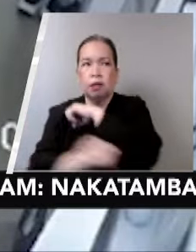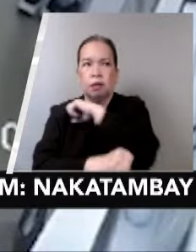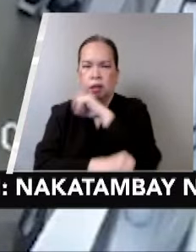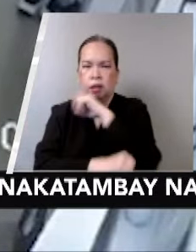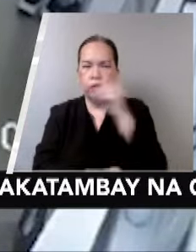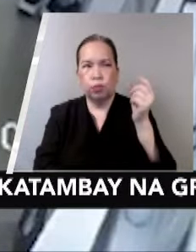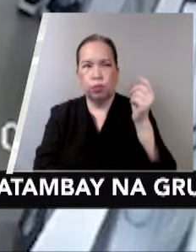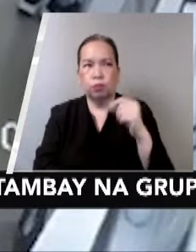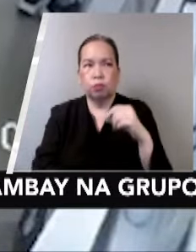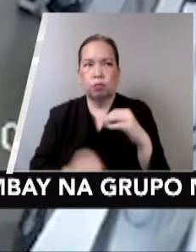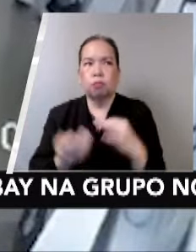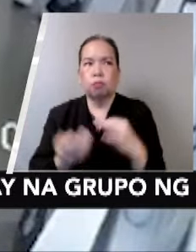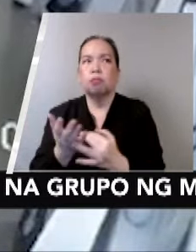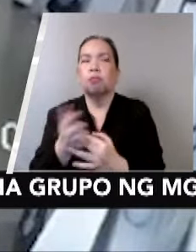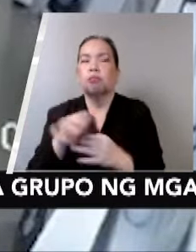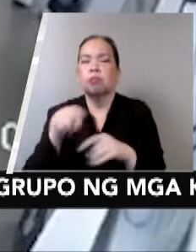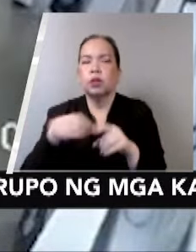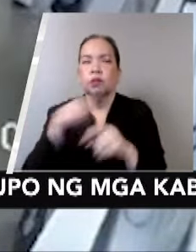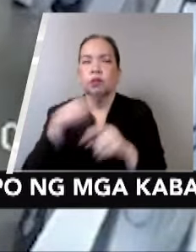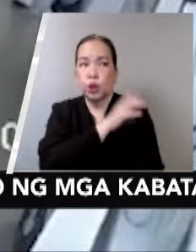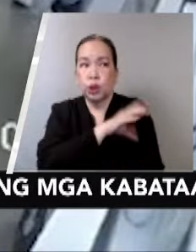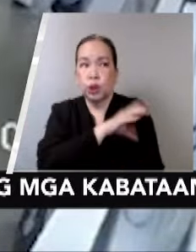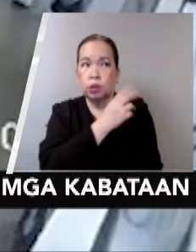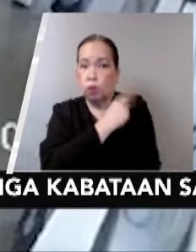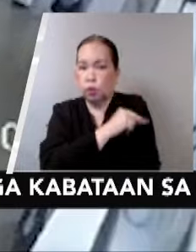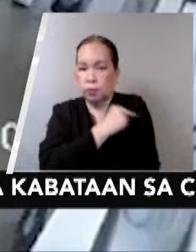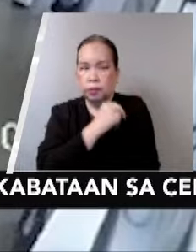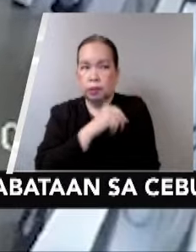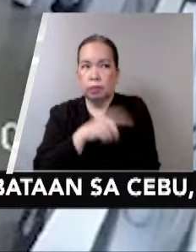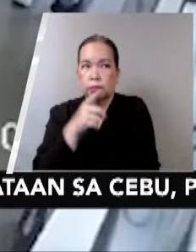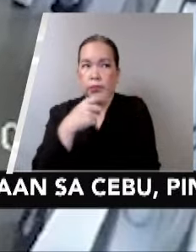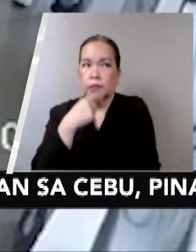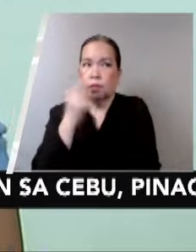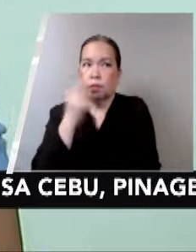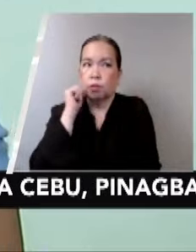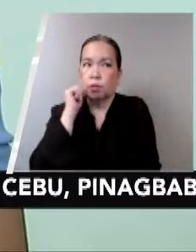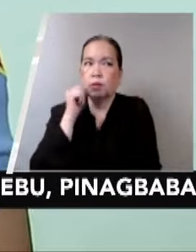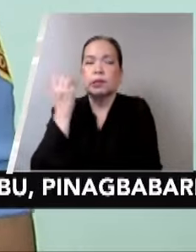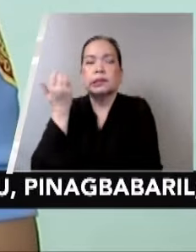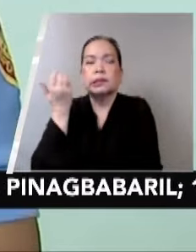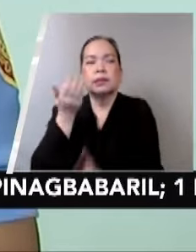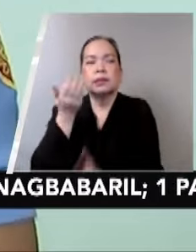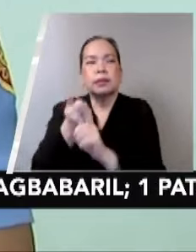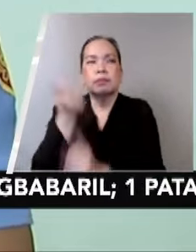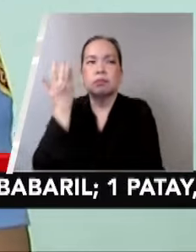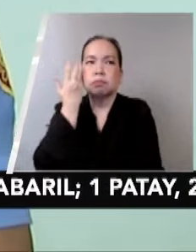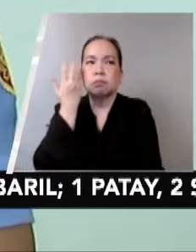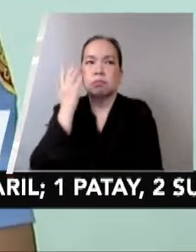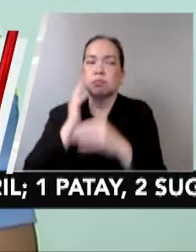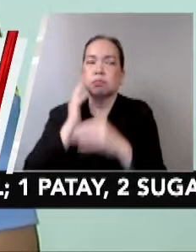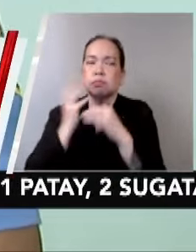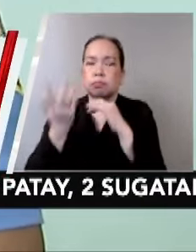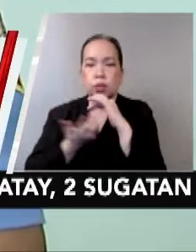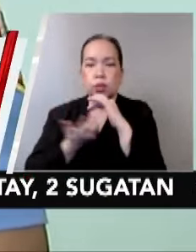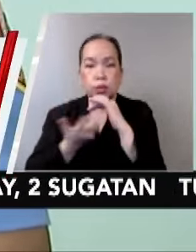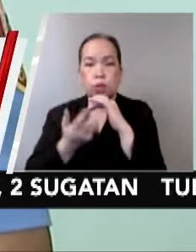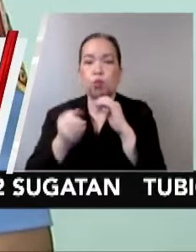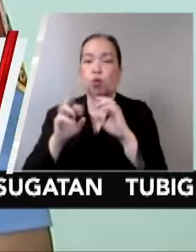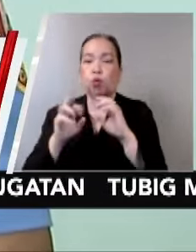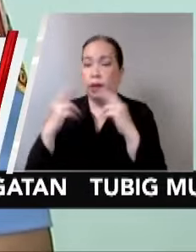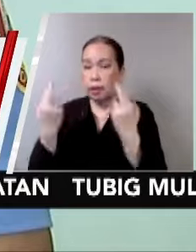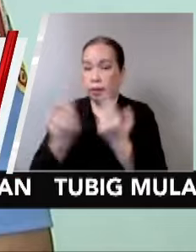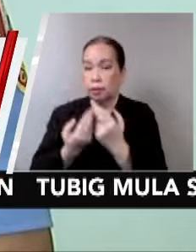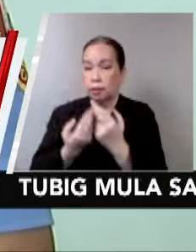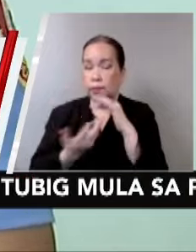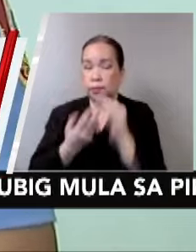nananalisi sa mga klinik at mga ospital. Madalas po kasi ito nagpapanggap na pasyente, kamag-anak ng pasyente, at minsan po